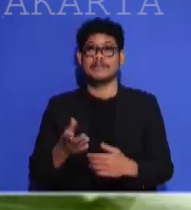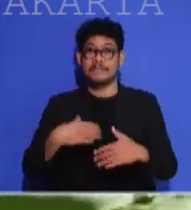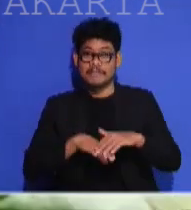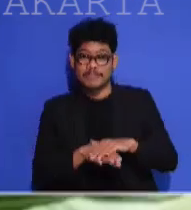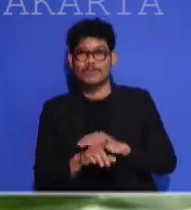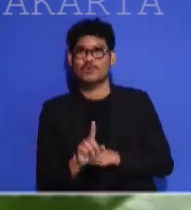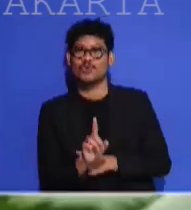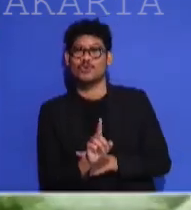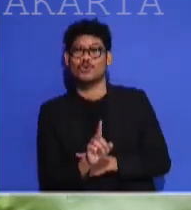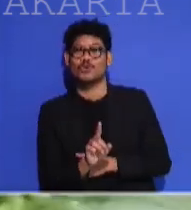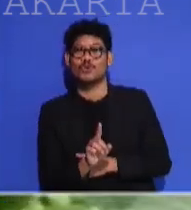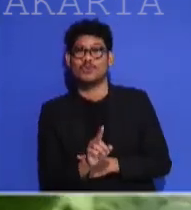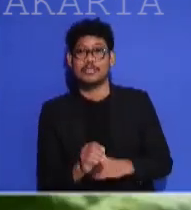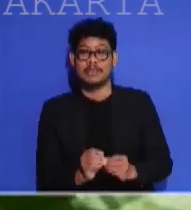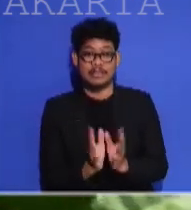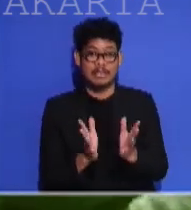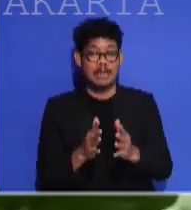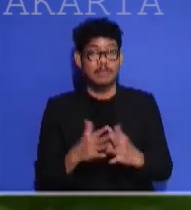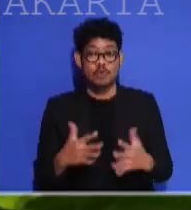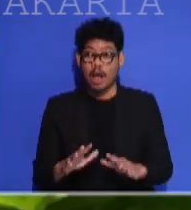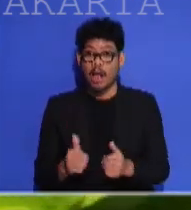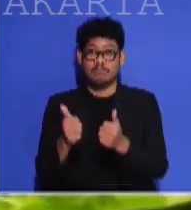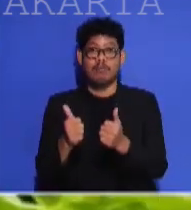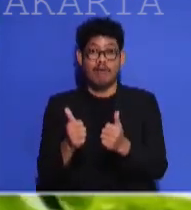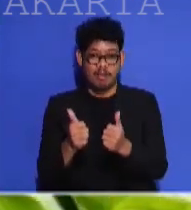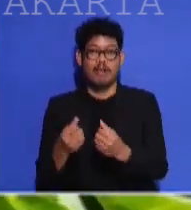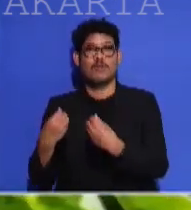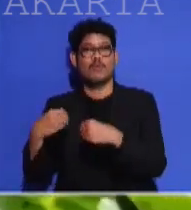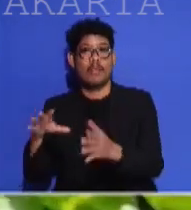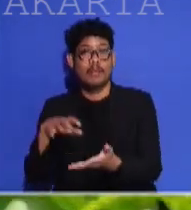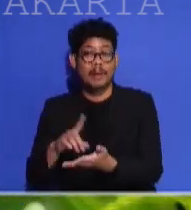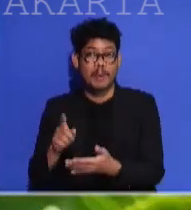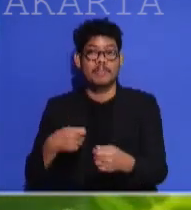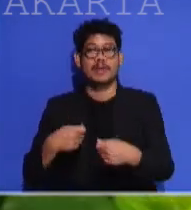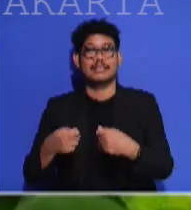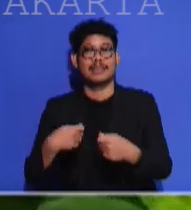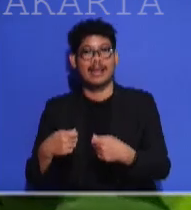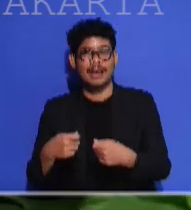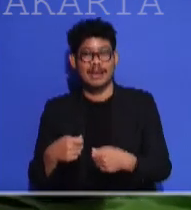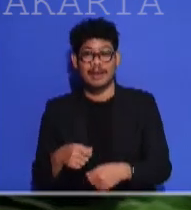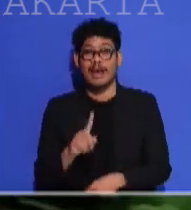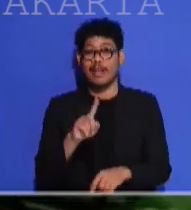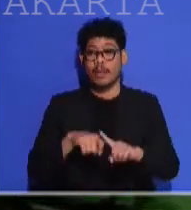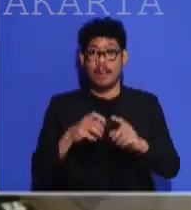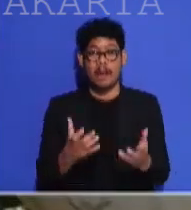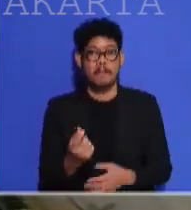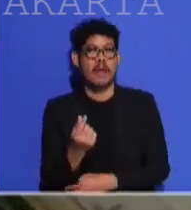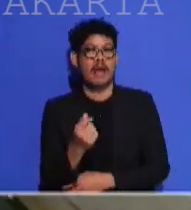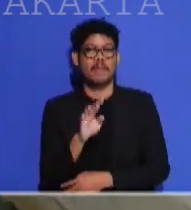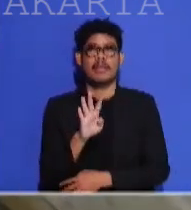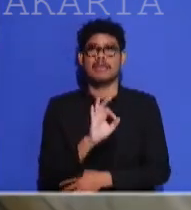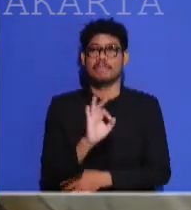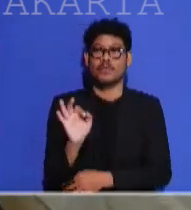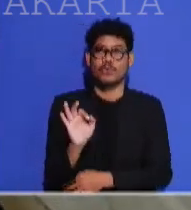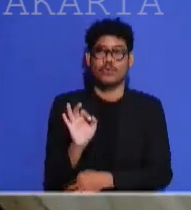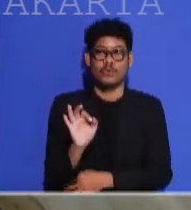menika ugi dipun sate ing peken kanthi pengaos Rp2.000 saben sekilonipun. Etmi ugi